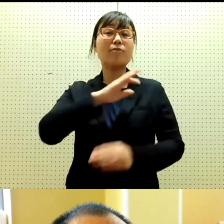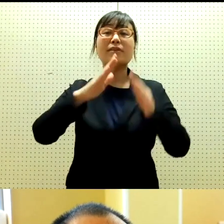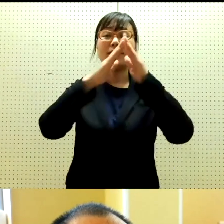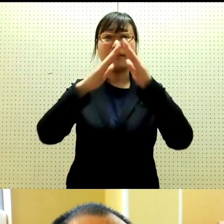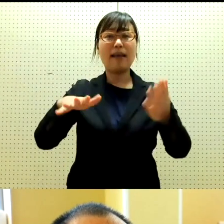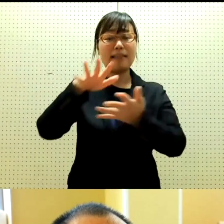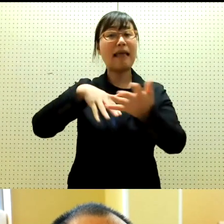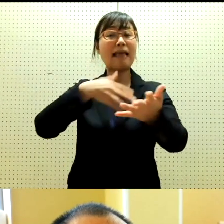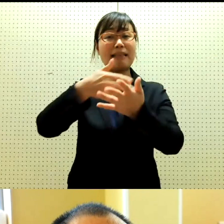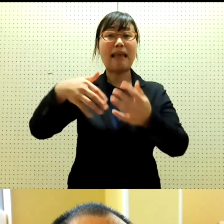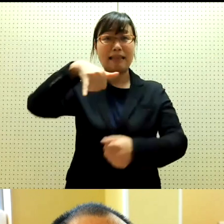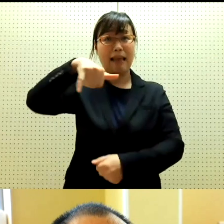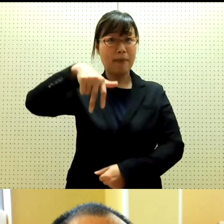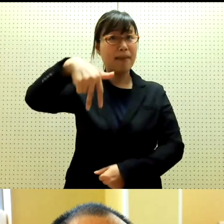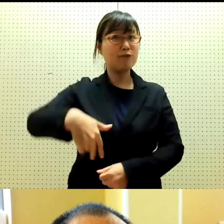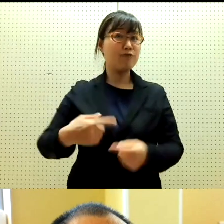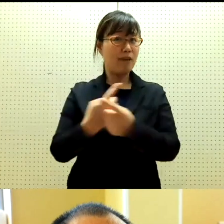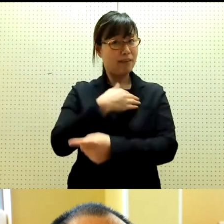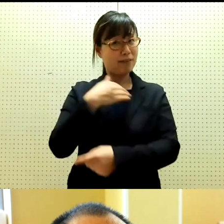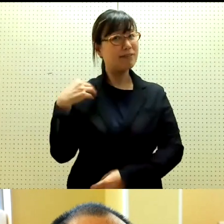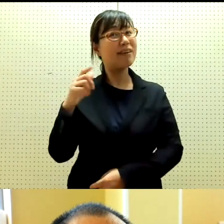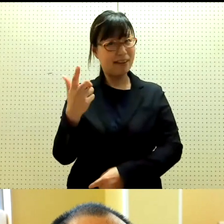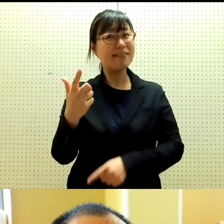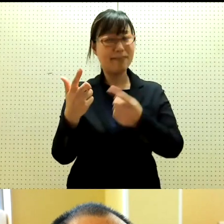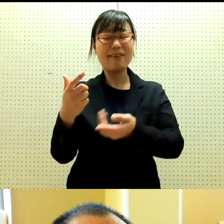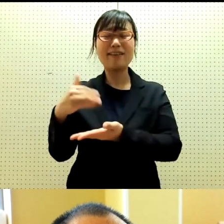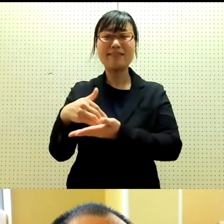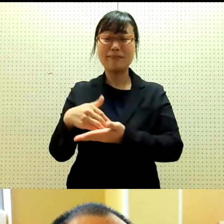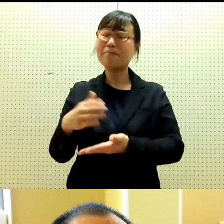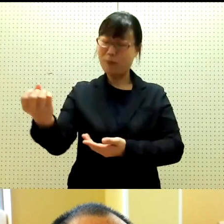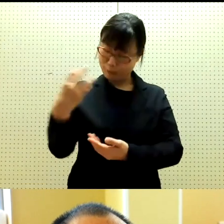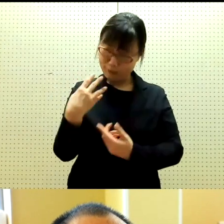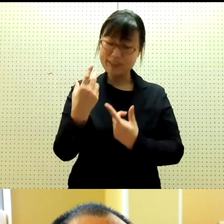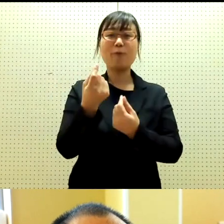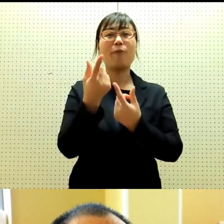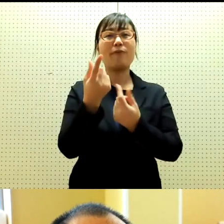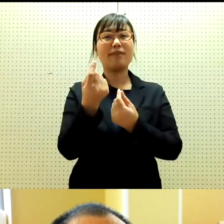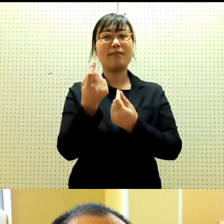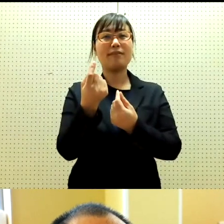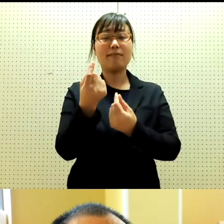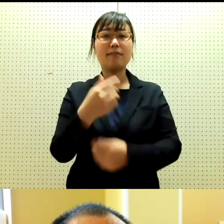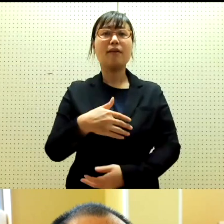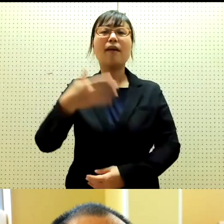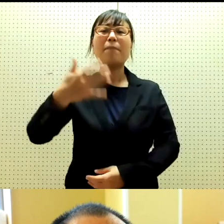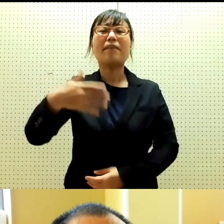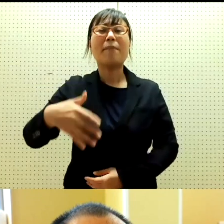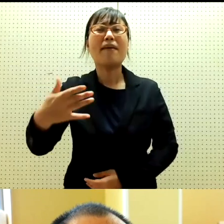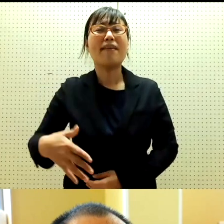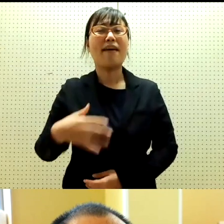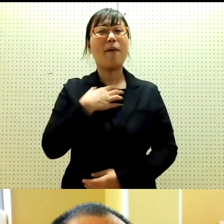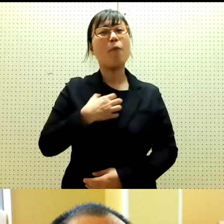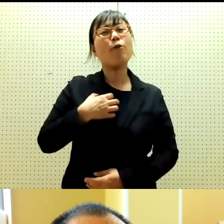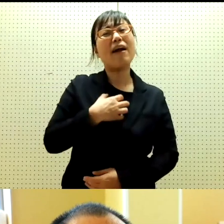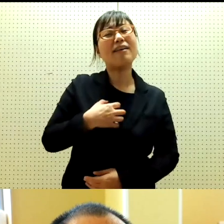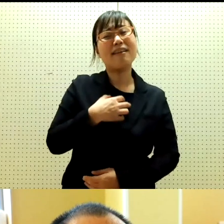せです。もうおっしゃる通りかなっていうふうに思っています。先ほど私もお話をした通り、まだまだもどかしさを感じ